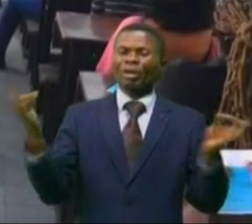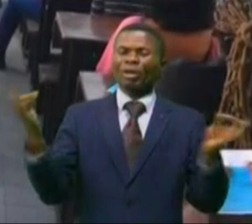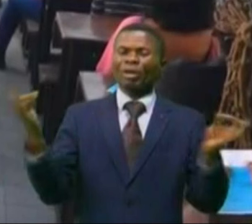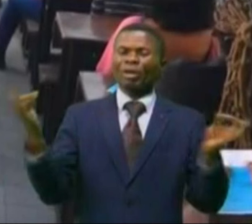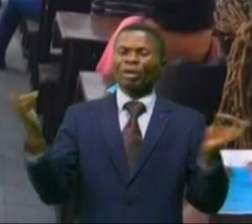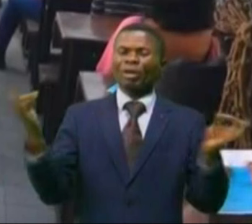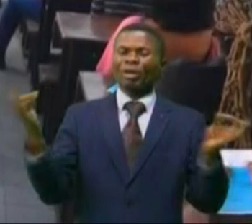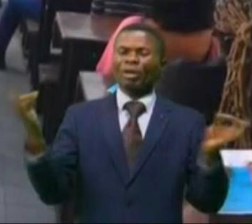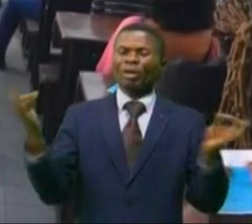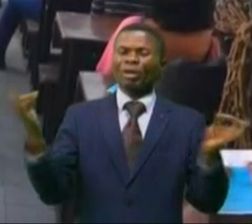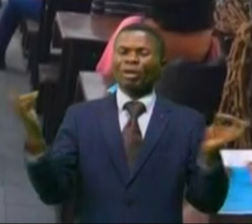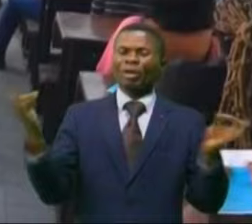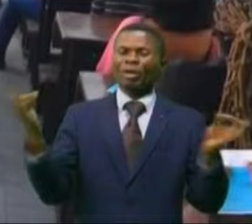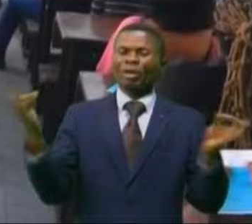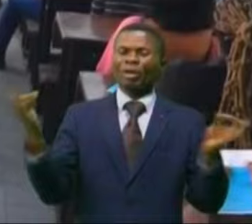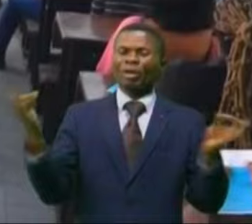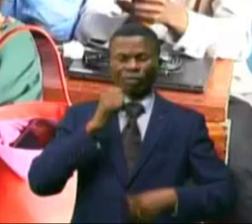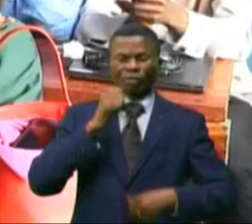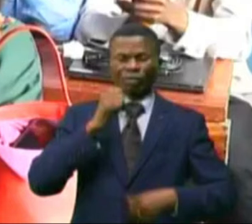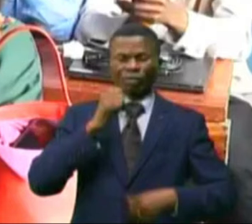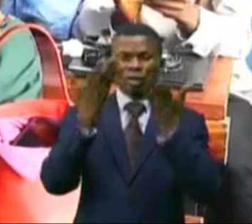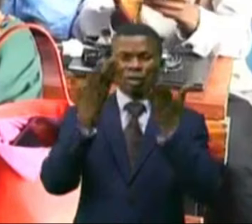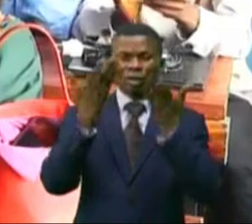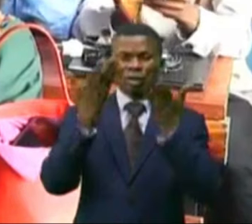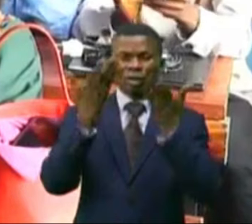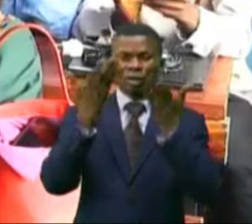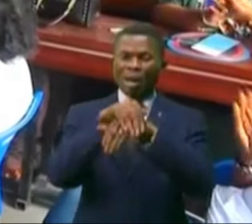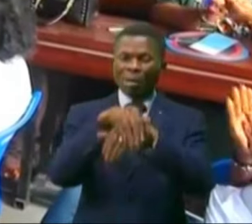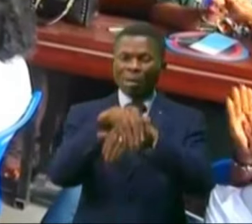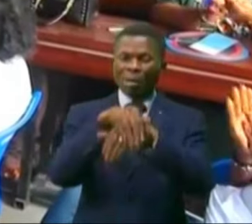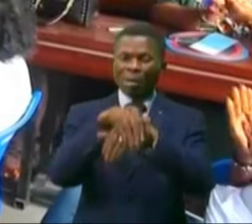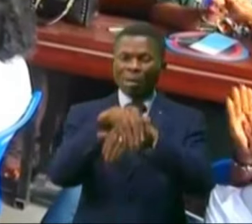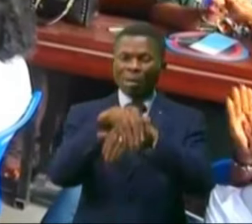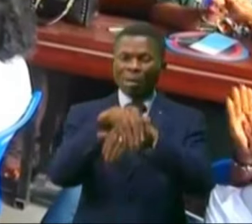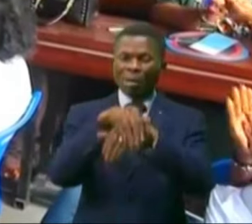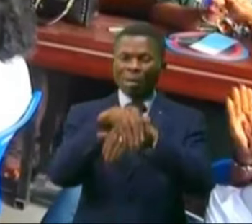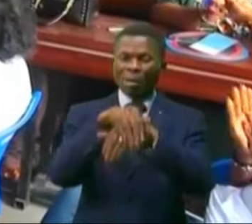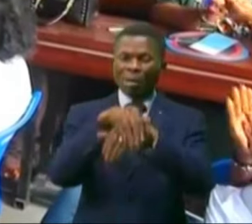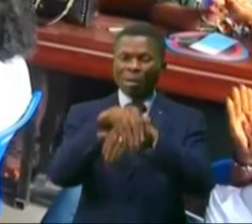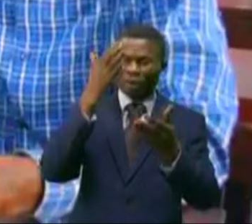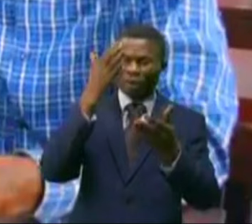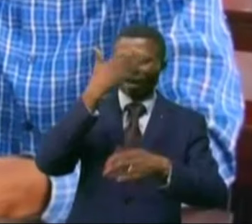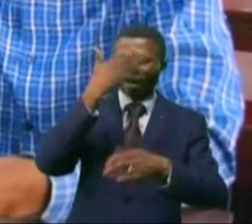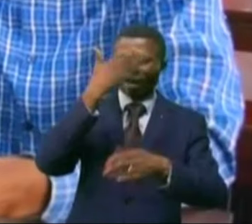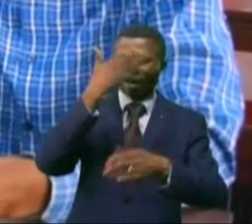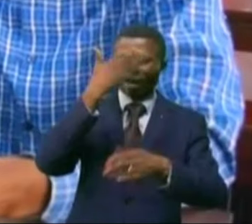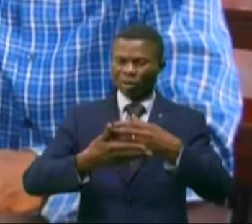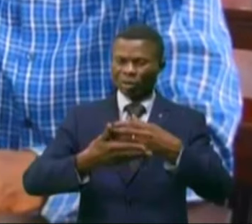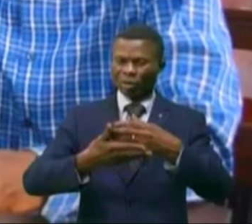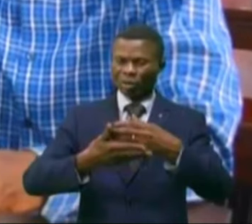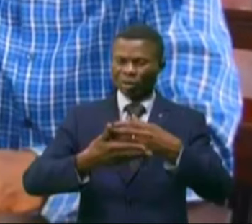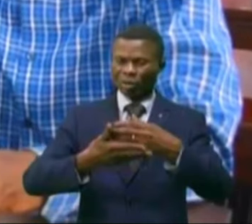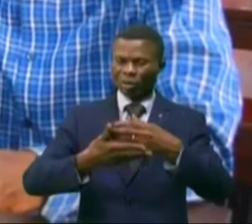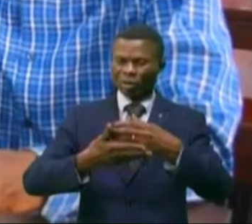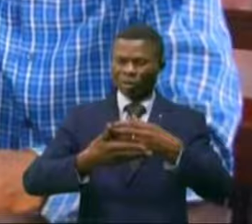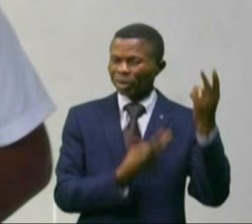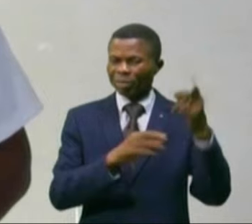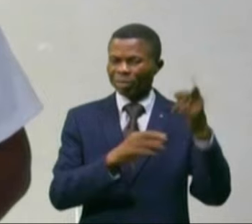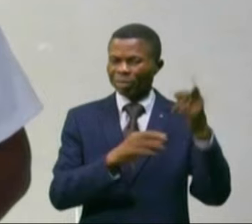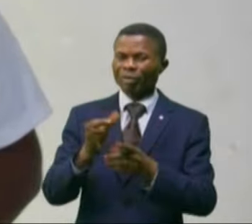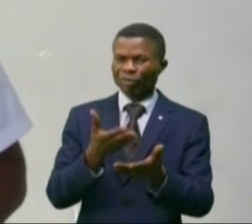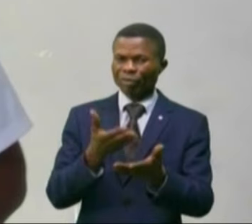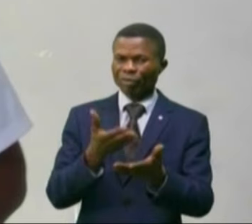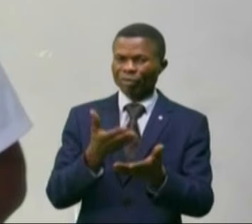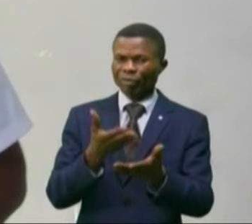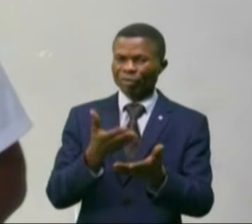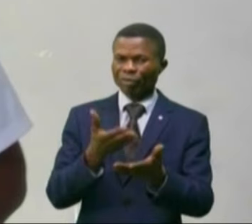sensibilisation des jeunes filles étudiantes dans cette filière en vue de leur rappeler l'intérêt et la valeur de cette formation. Voici